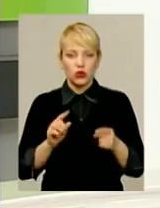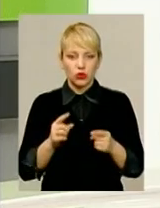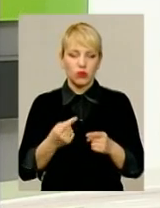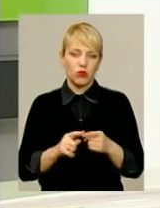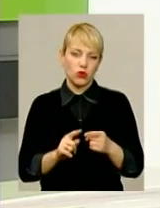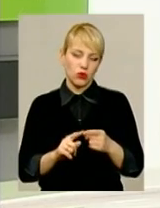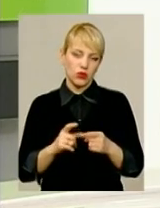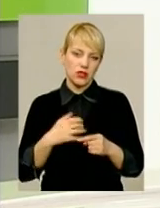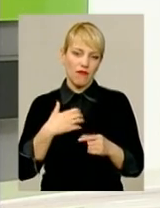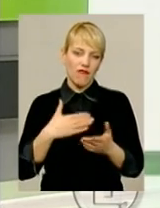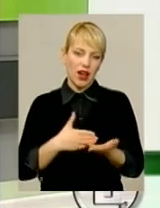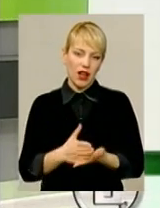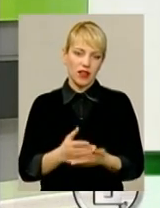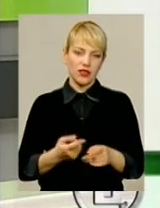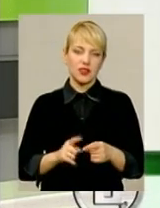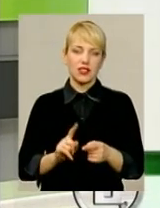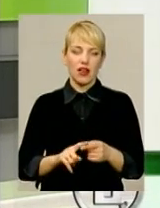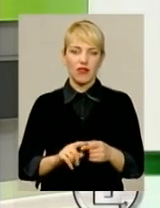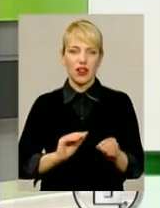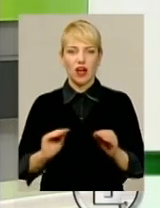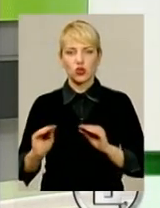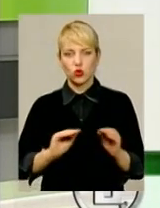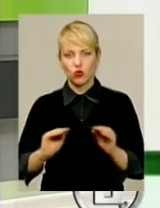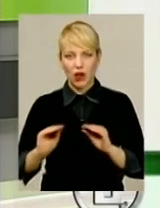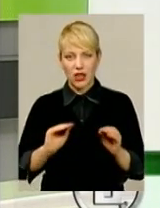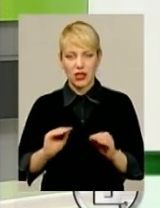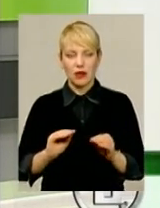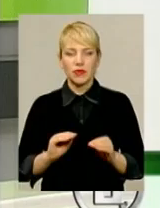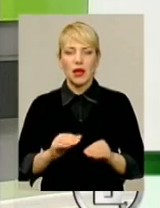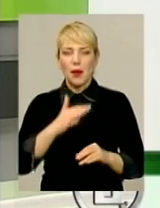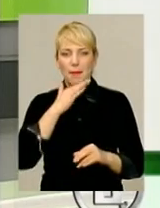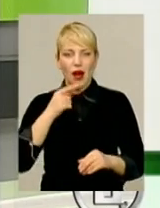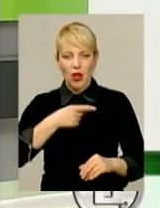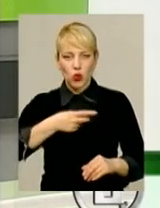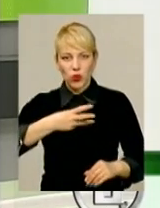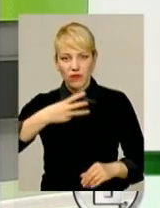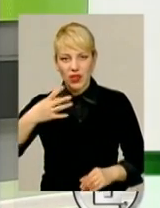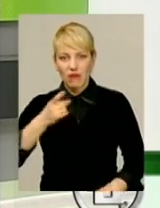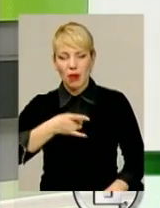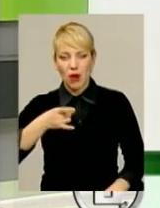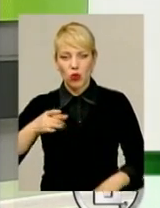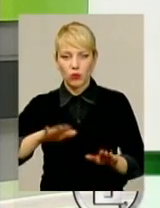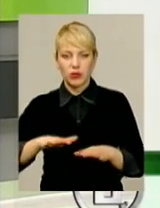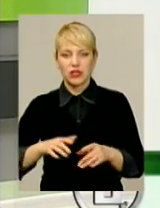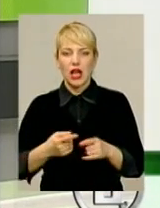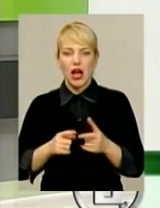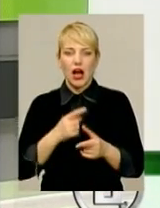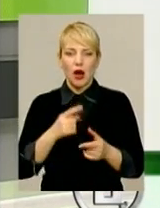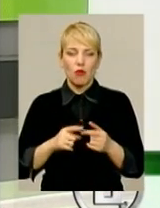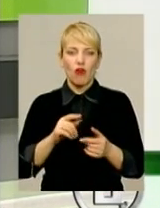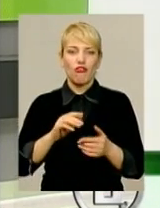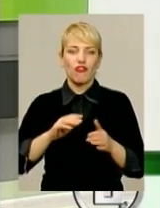з варіантів – це влаштування багаторівневих парків в місті або в містобудівних умовах і